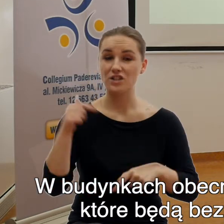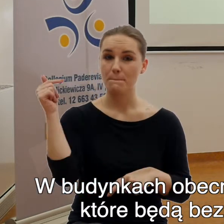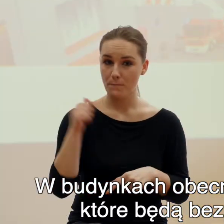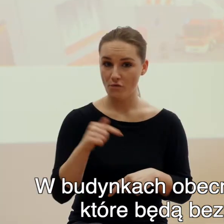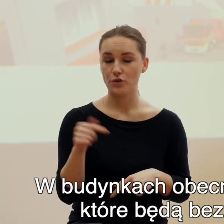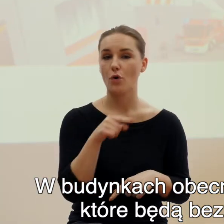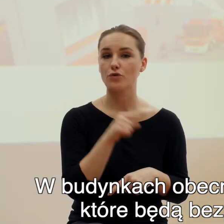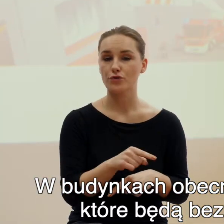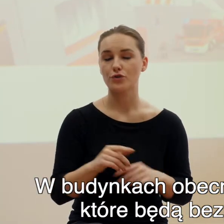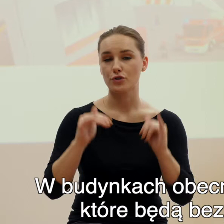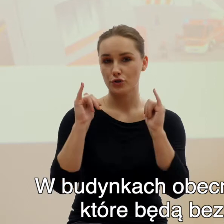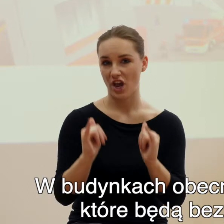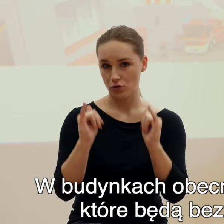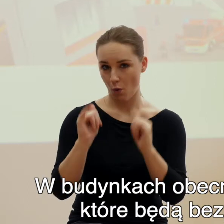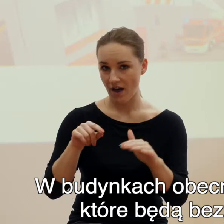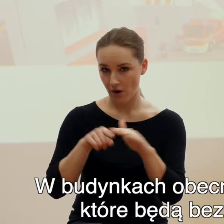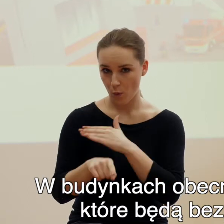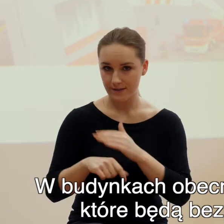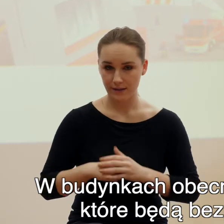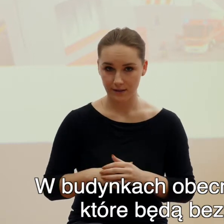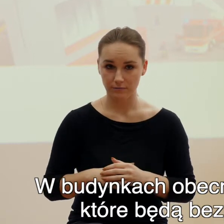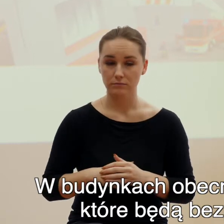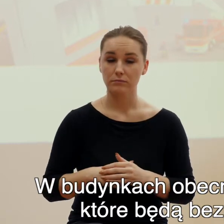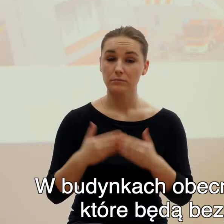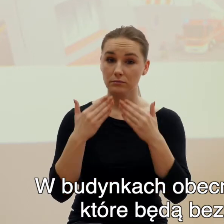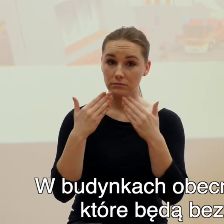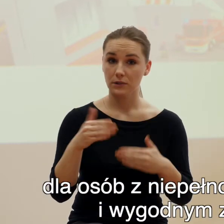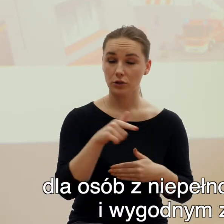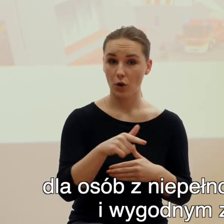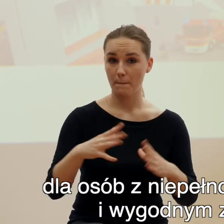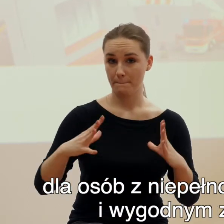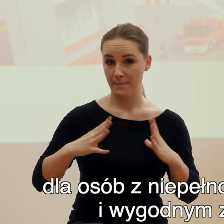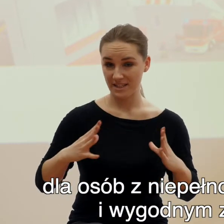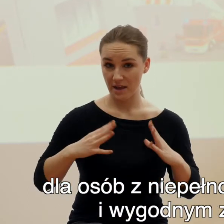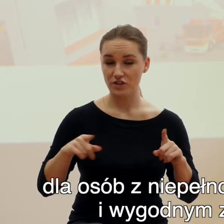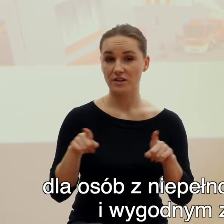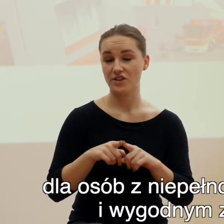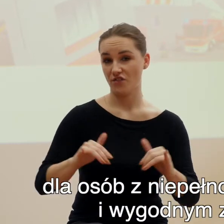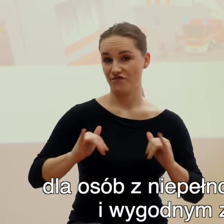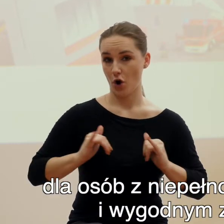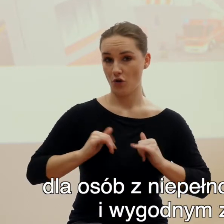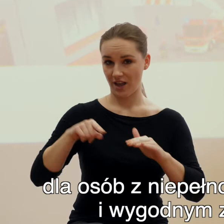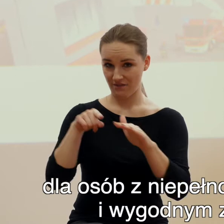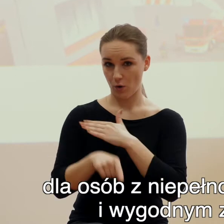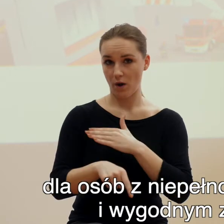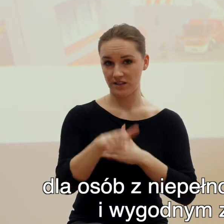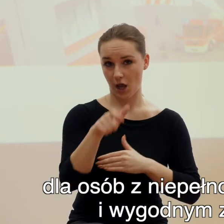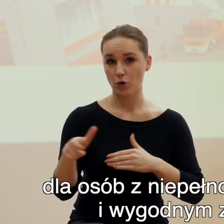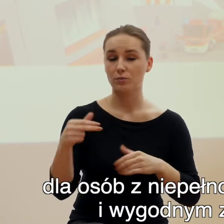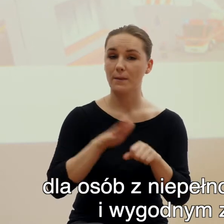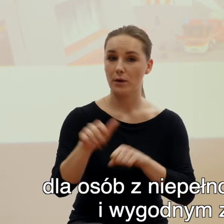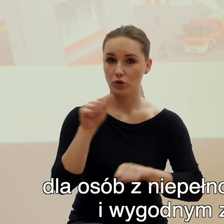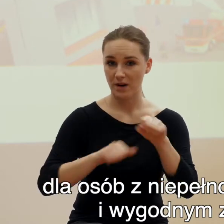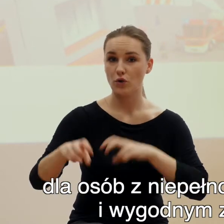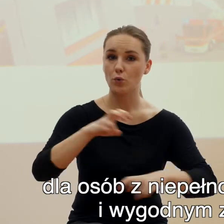będą bezpiecznym i wygodnym sposobem ewakuacji dla osób z niepełnosprawnością ruchową, przy czym bezpiecznym i wygodnym